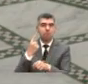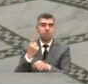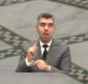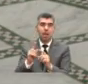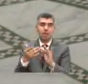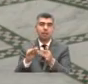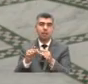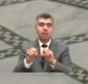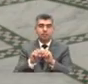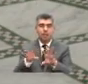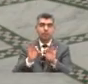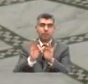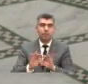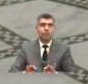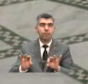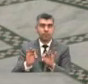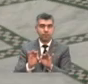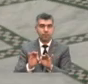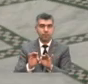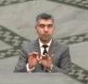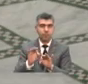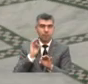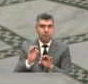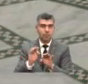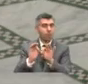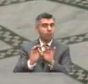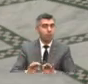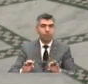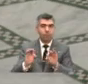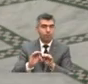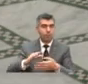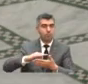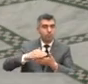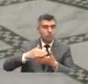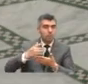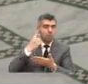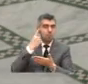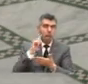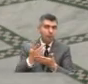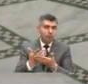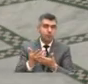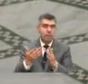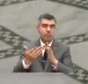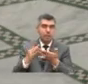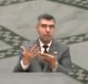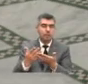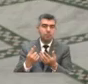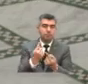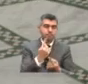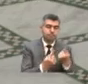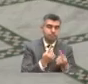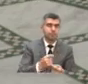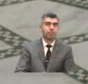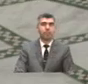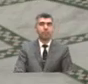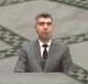بأن واحد العدد الفئات ما كيولجوش لهذا الحواسيب، ما كيولجوش لربط الإنترنت اللي كيدير واحد التفاوت.